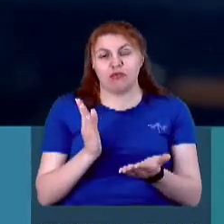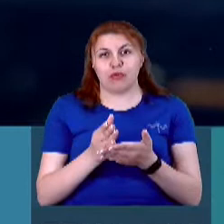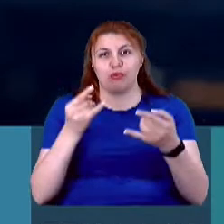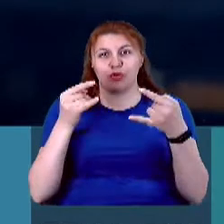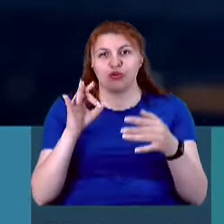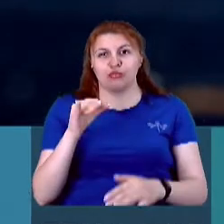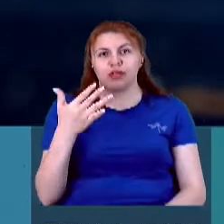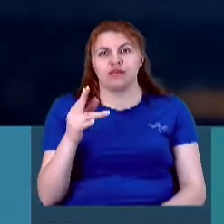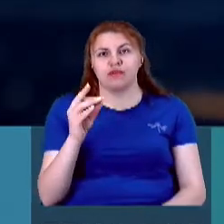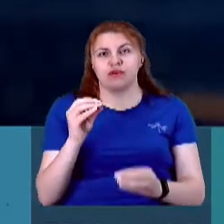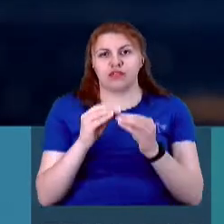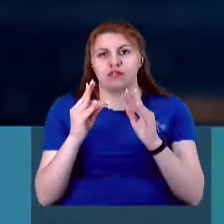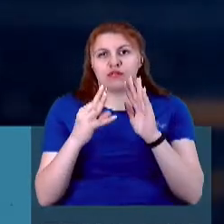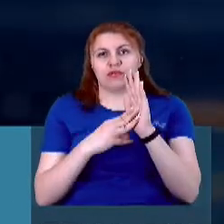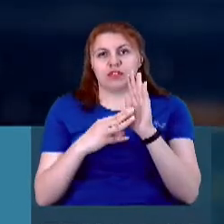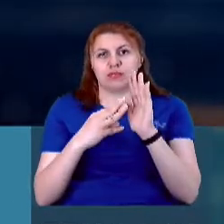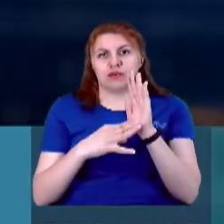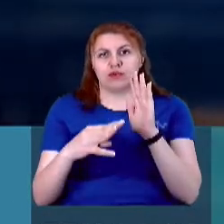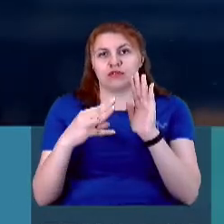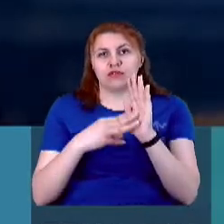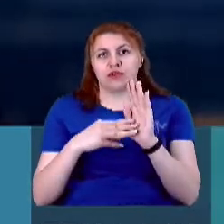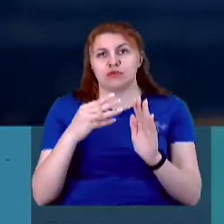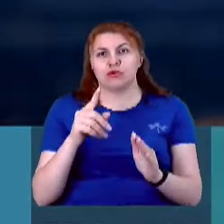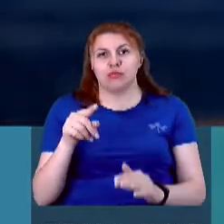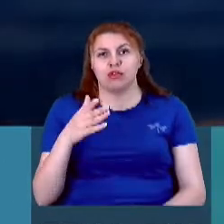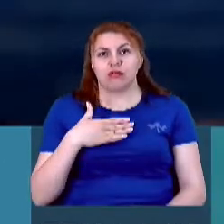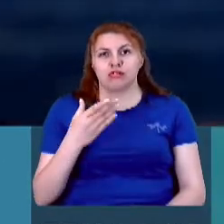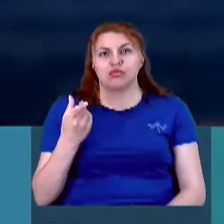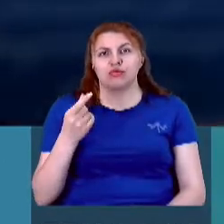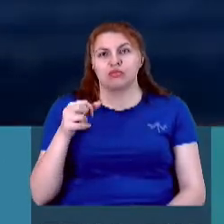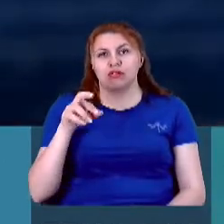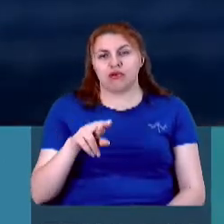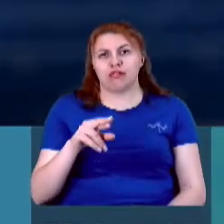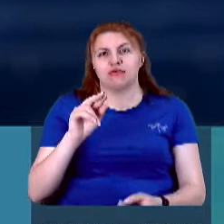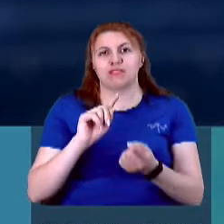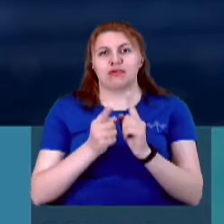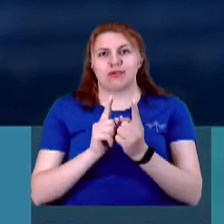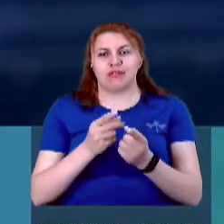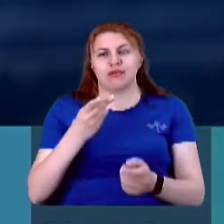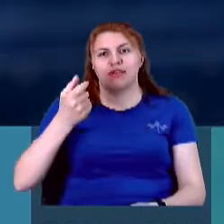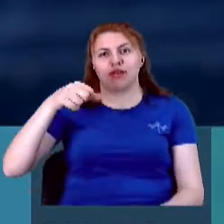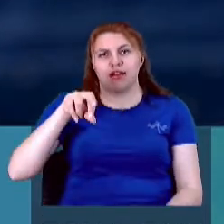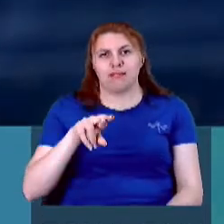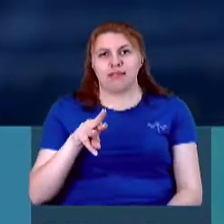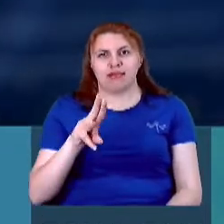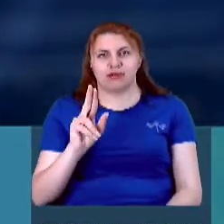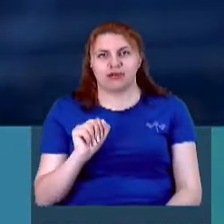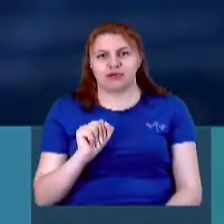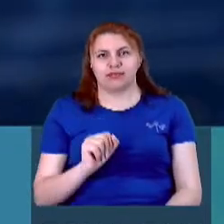ефірі 050 210 08 98, номер нашої студії. Сурдопереклад сьогоднішньої передачі здійснює Наталія